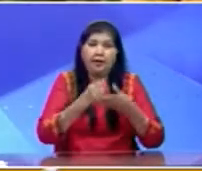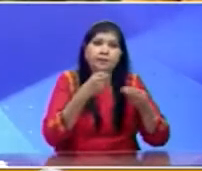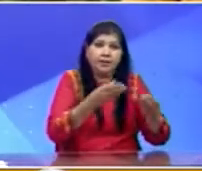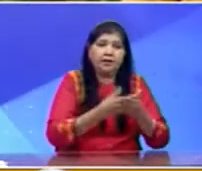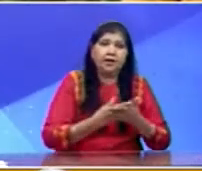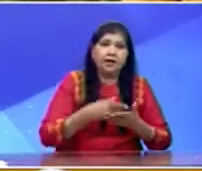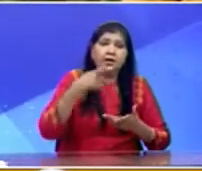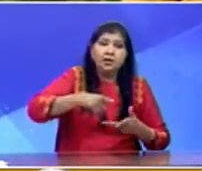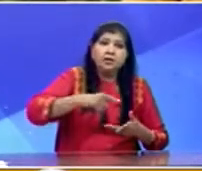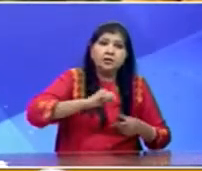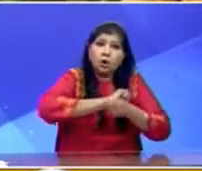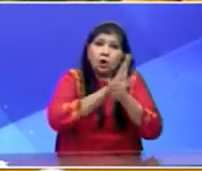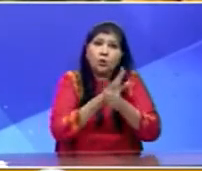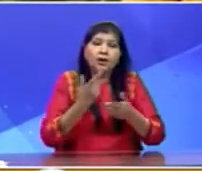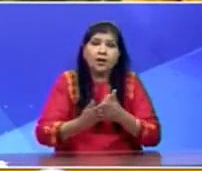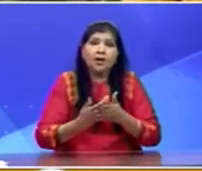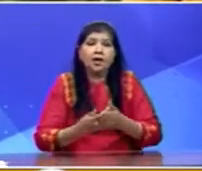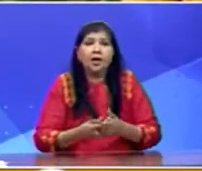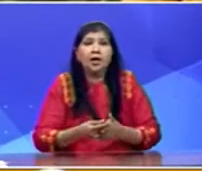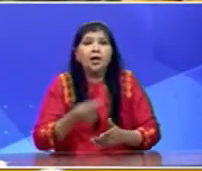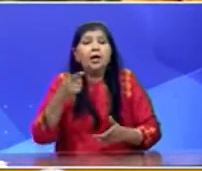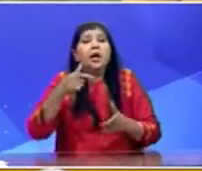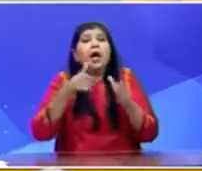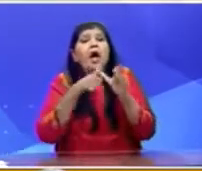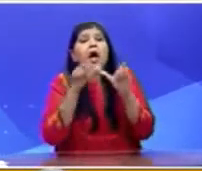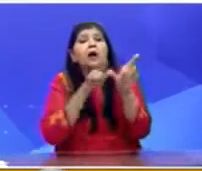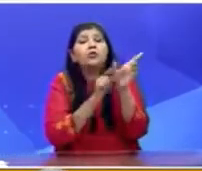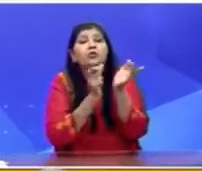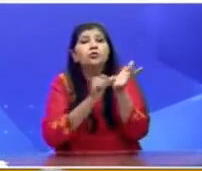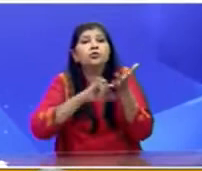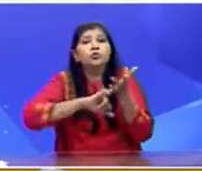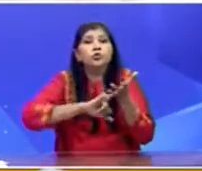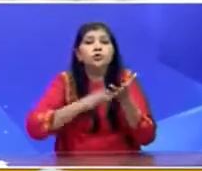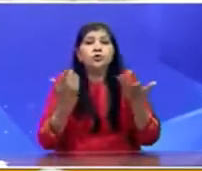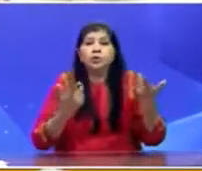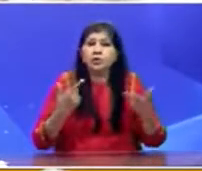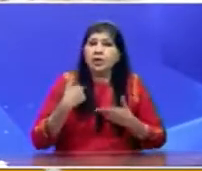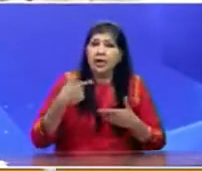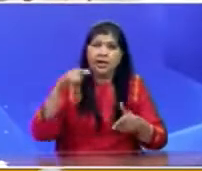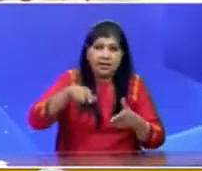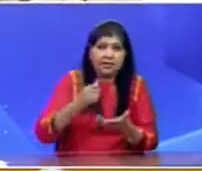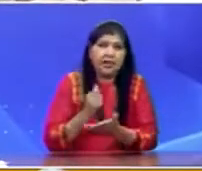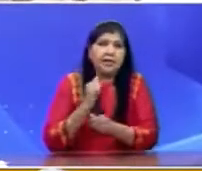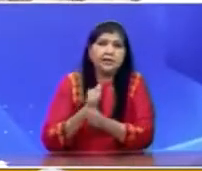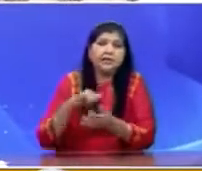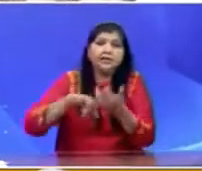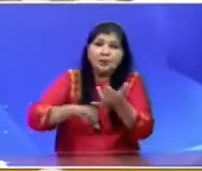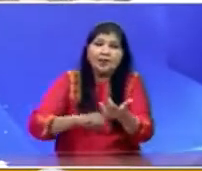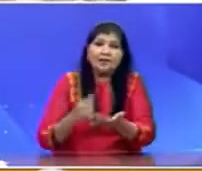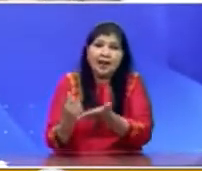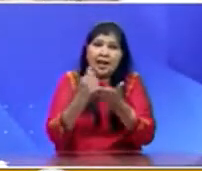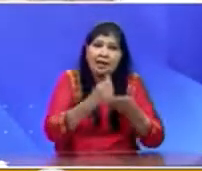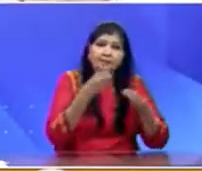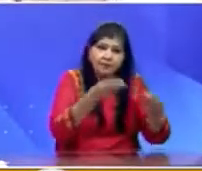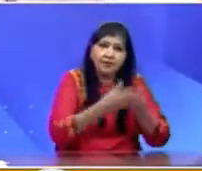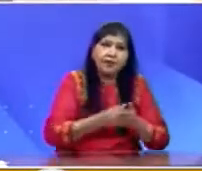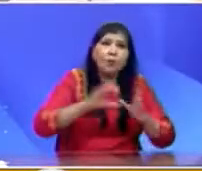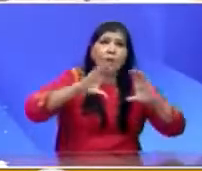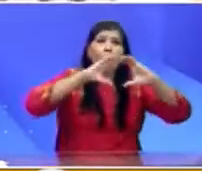लड़ाई में आयुष ने तो वैश्विक स्तर पर अहम भूमिका निभाई है। दुनिया भर